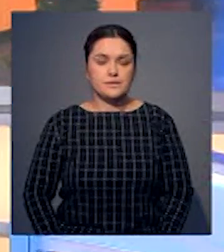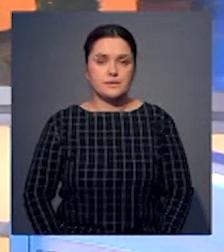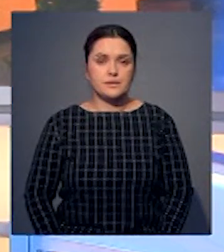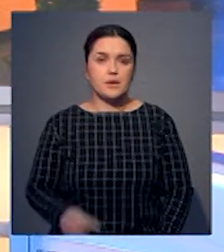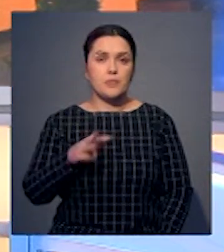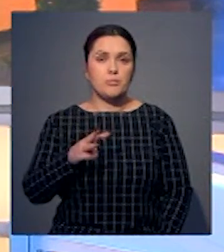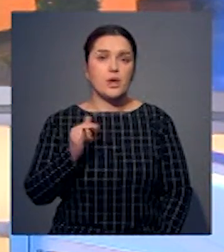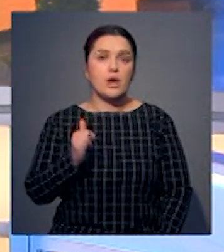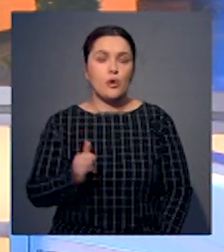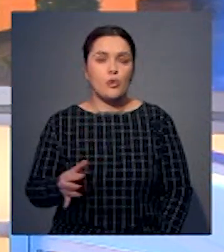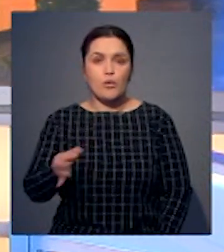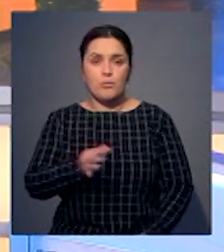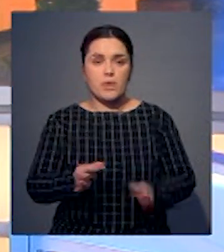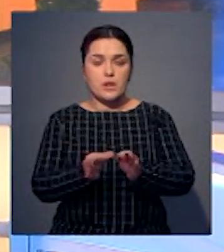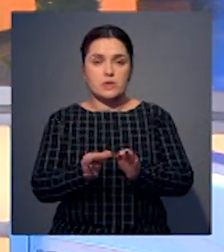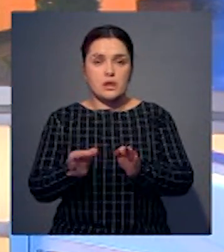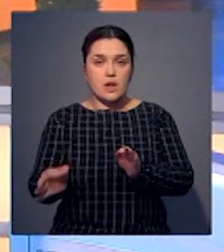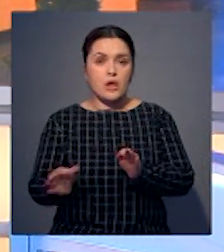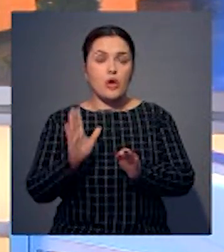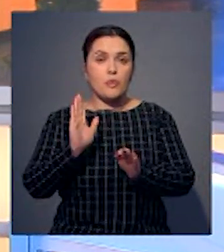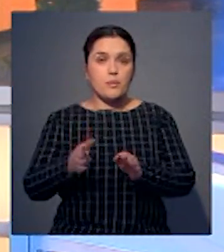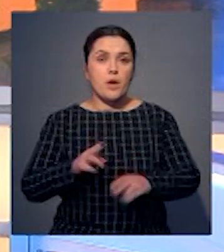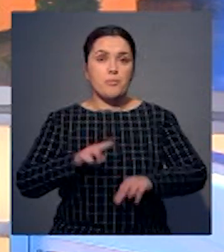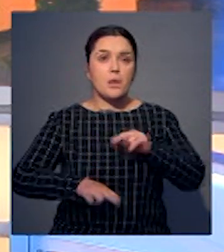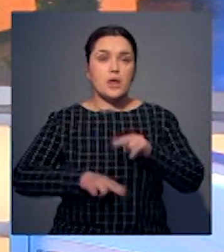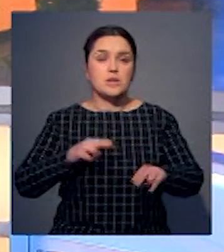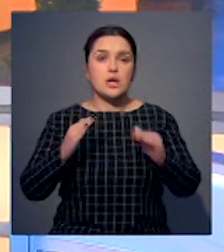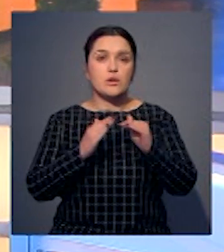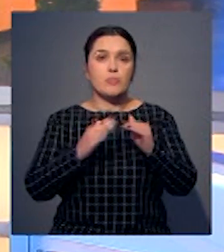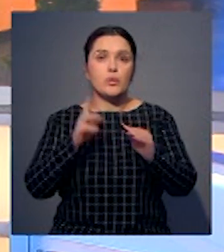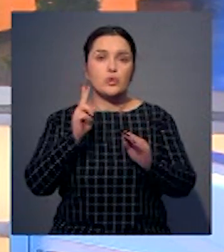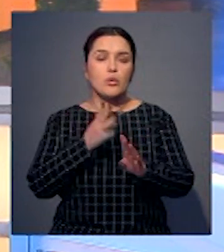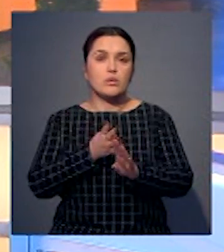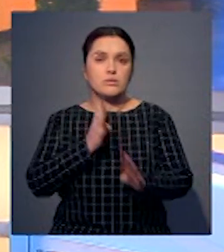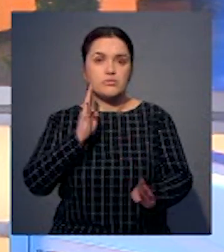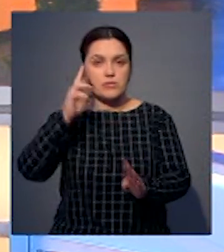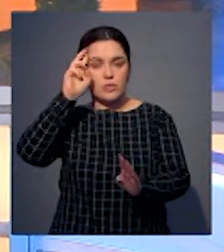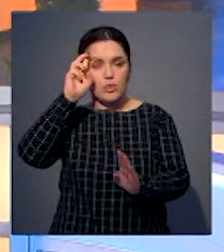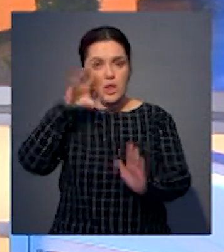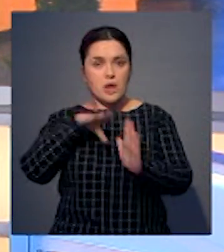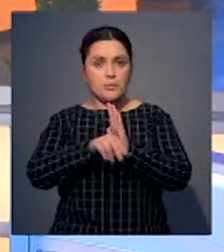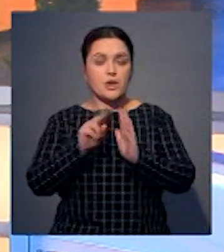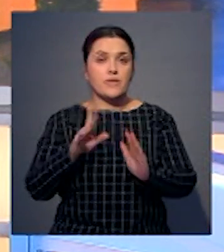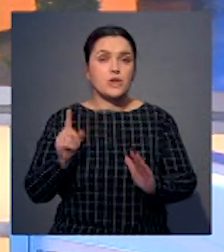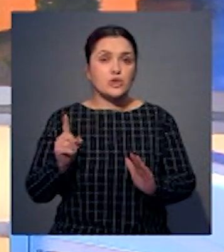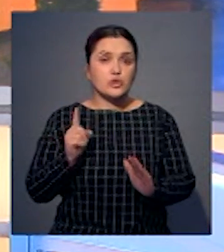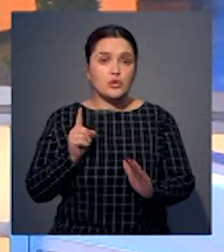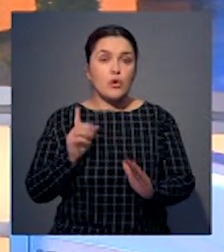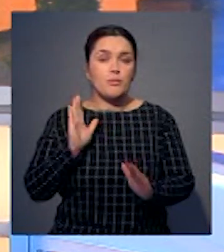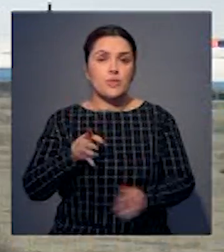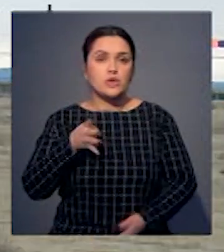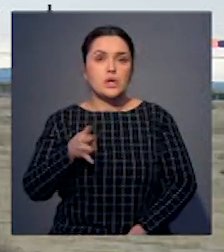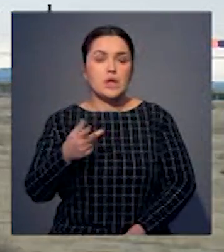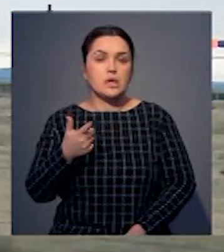В Топкараганском районе Мангыстауской области построят типовые дома для очередников в рамках программы «Нурлы жер». Заведут их на территории